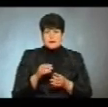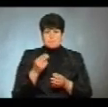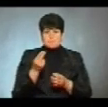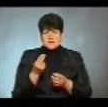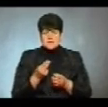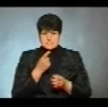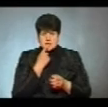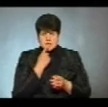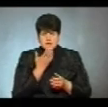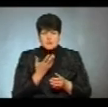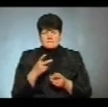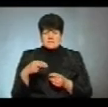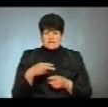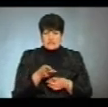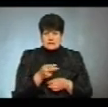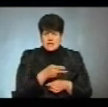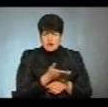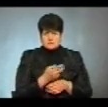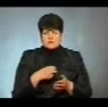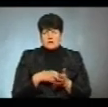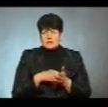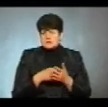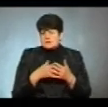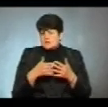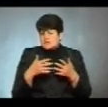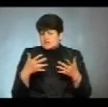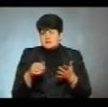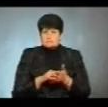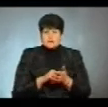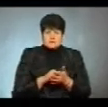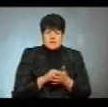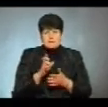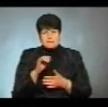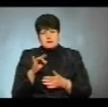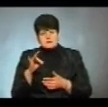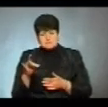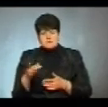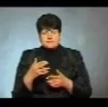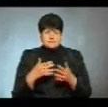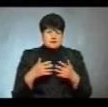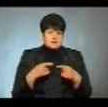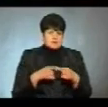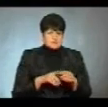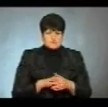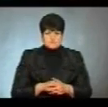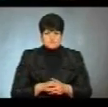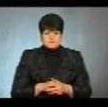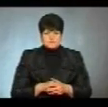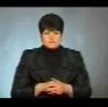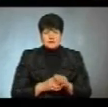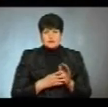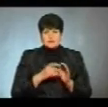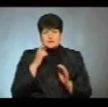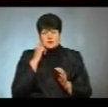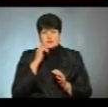і листівки різно, із паперу, із бісеру, різних технік. 9-річна